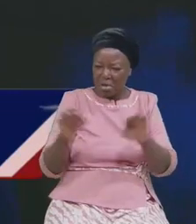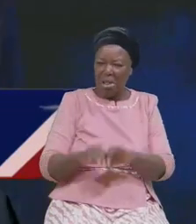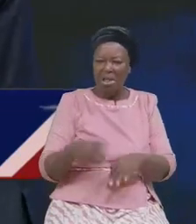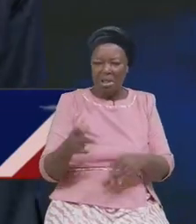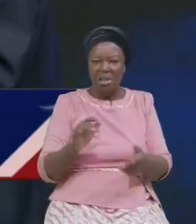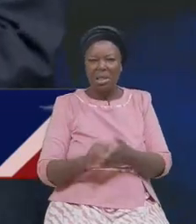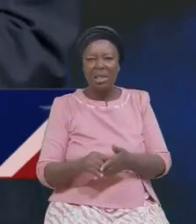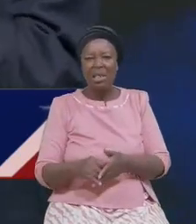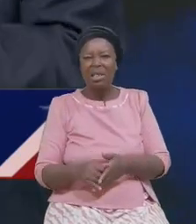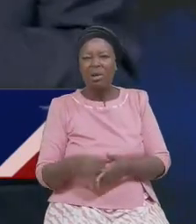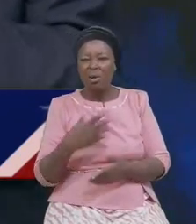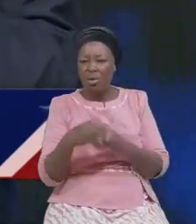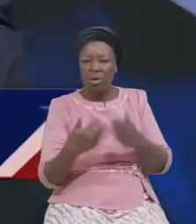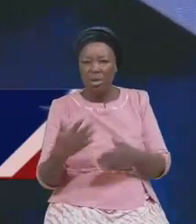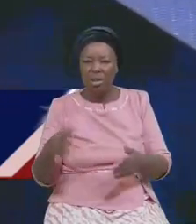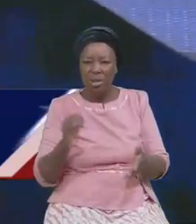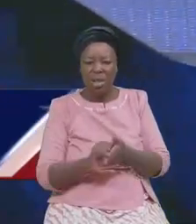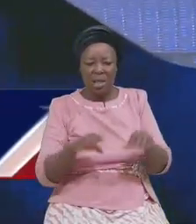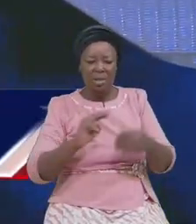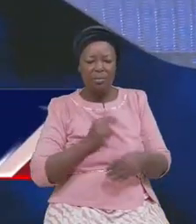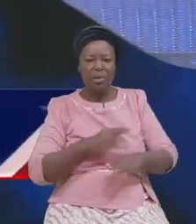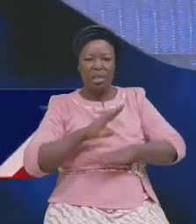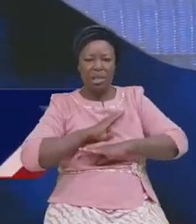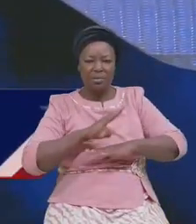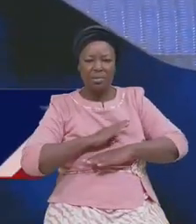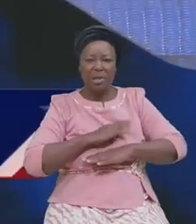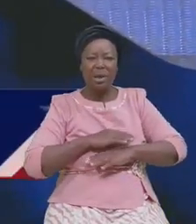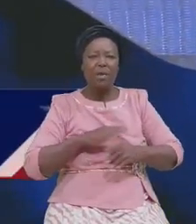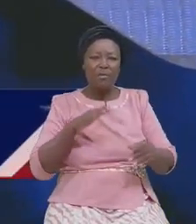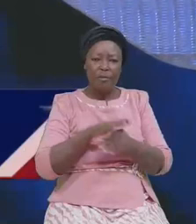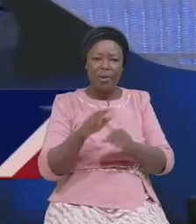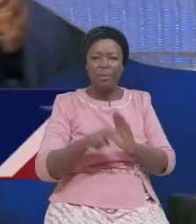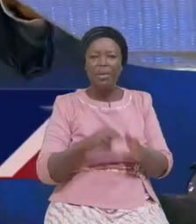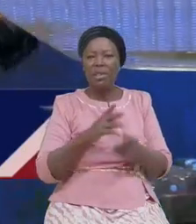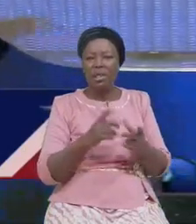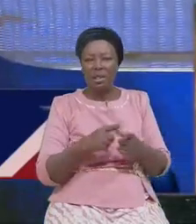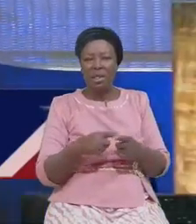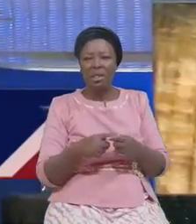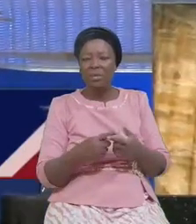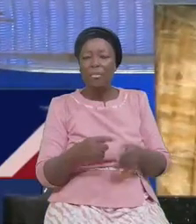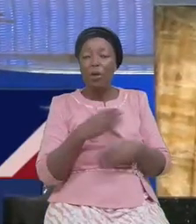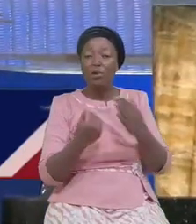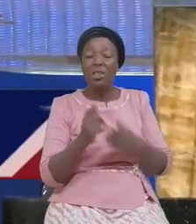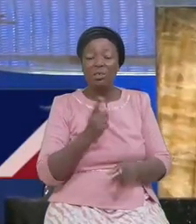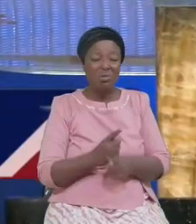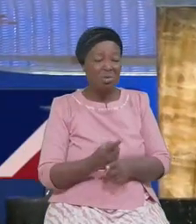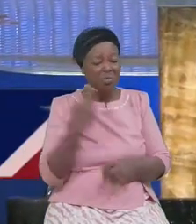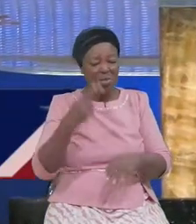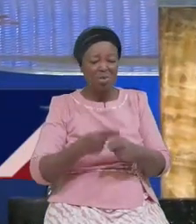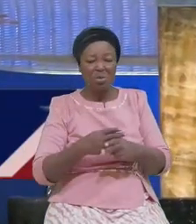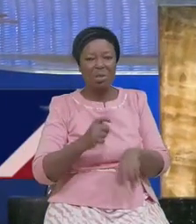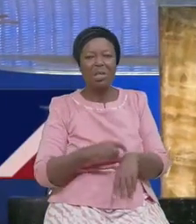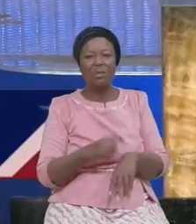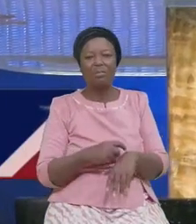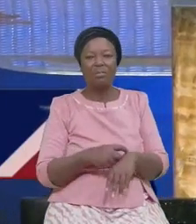les choses qui peuvent nous donner de la satisfaction, l'accomplissement ici sur la terre. Toutes ces choses sont temporaires. Tout